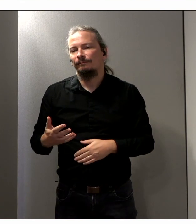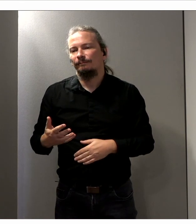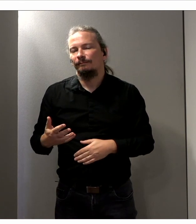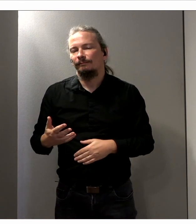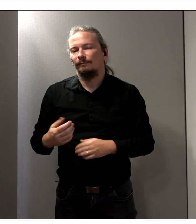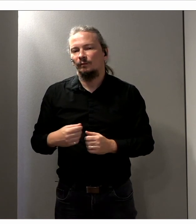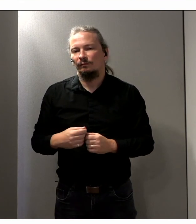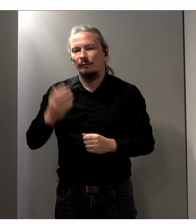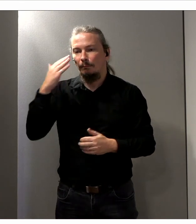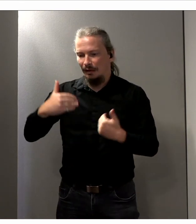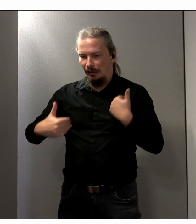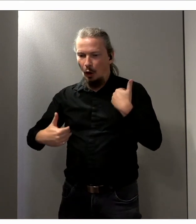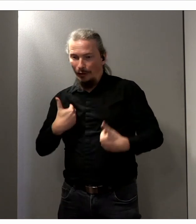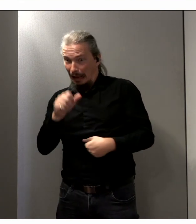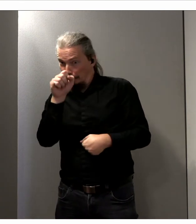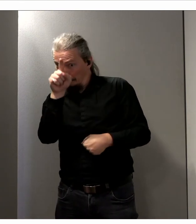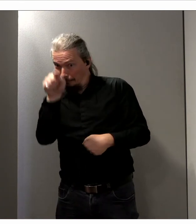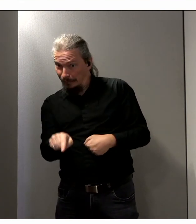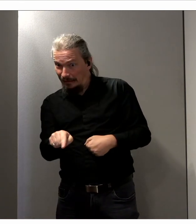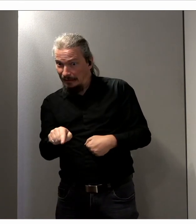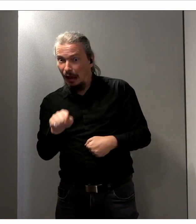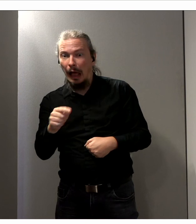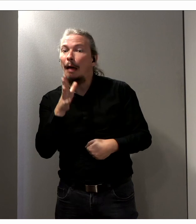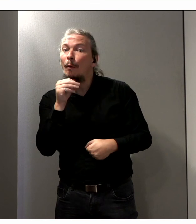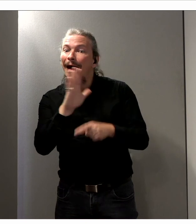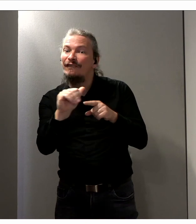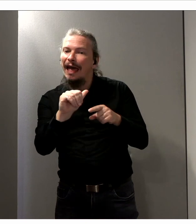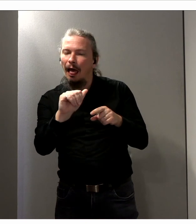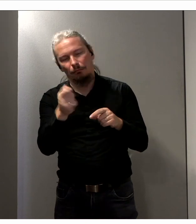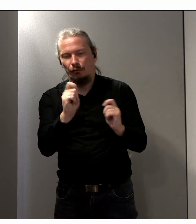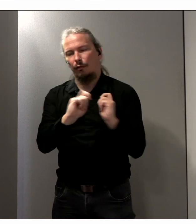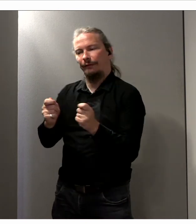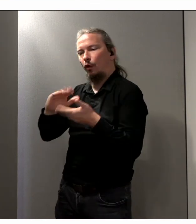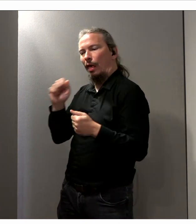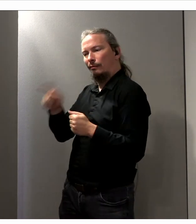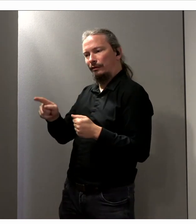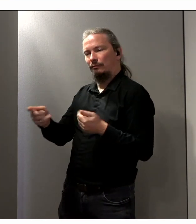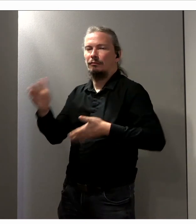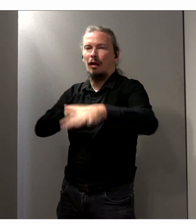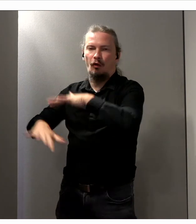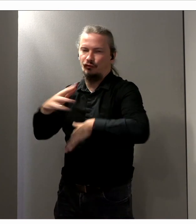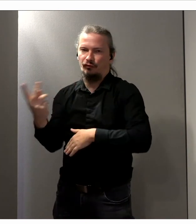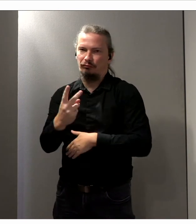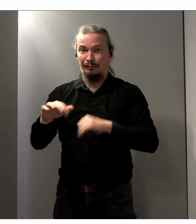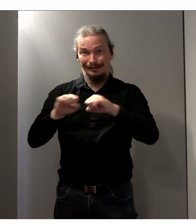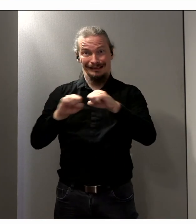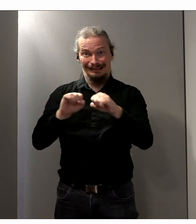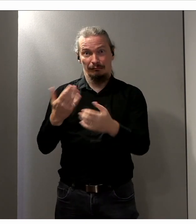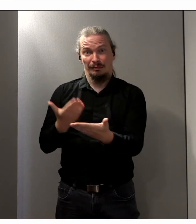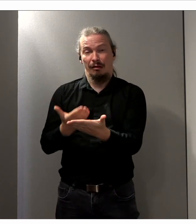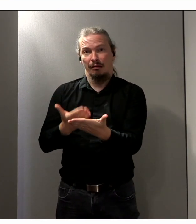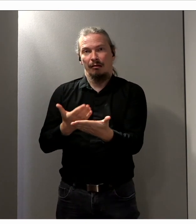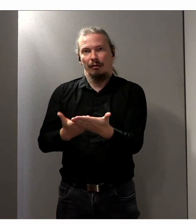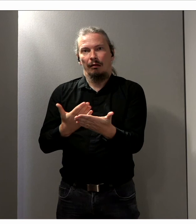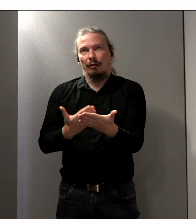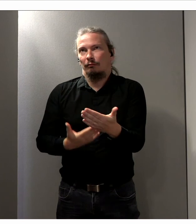impossible par le handicap de l'un des deux. Et donc, c'est un système que nous avons